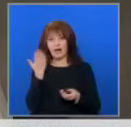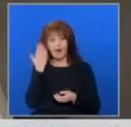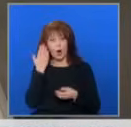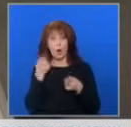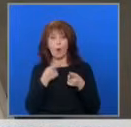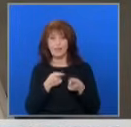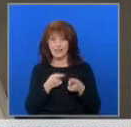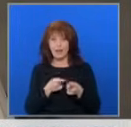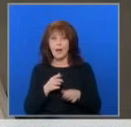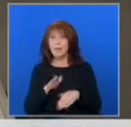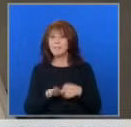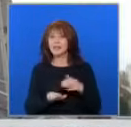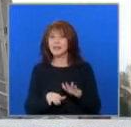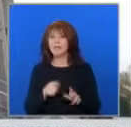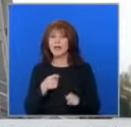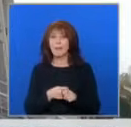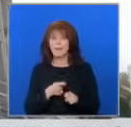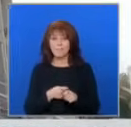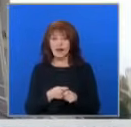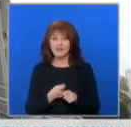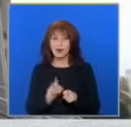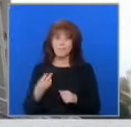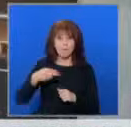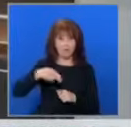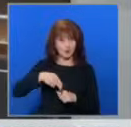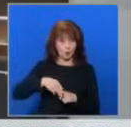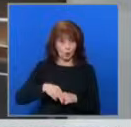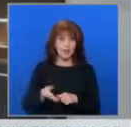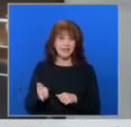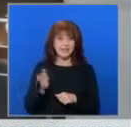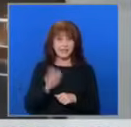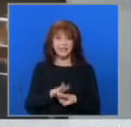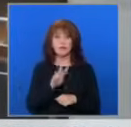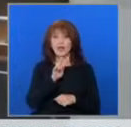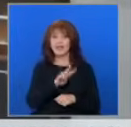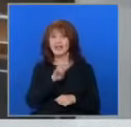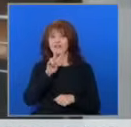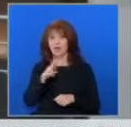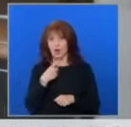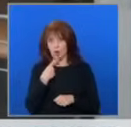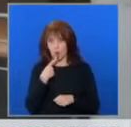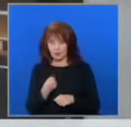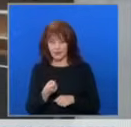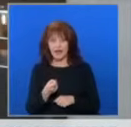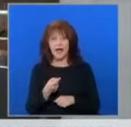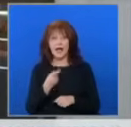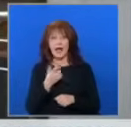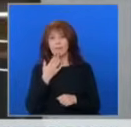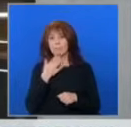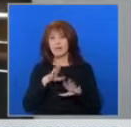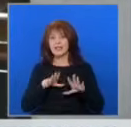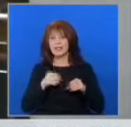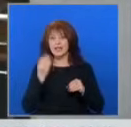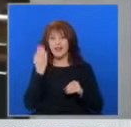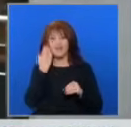обвинение. Престъплението е извършено в условията на повторност, след като през 2022 година е признат за виновен